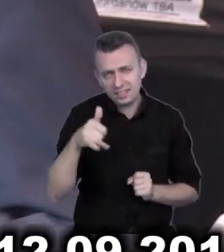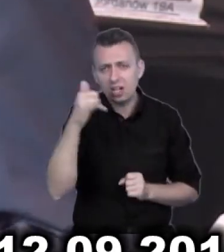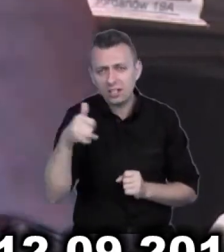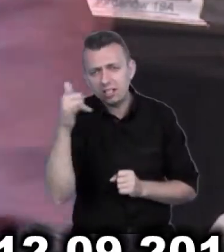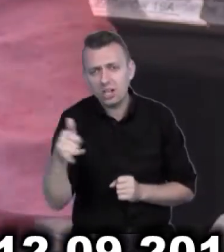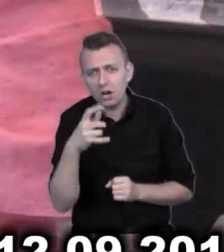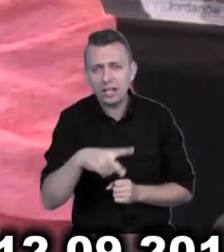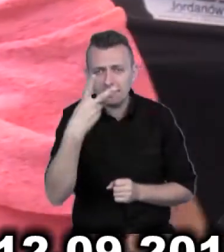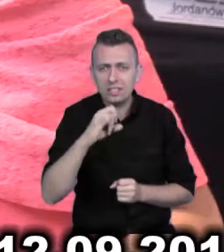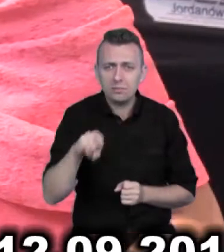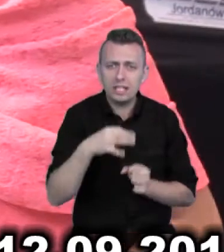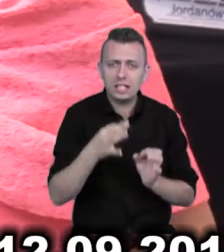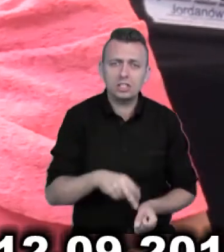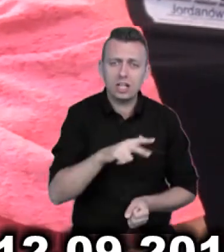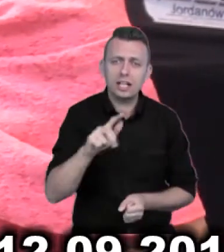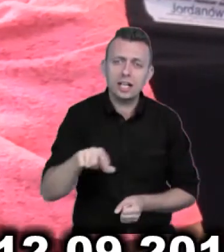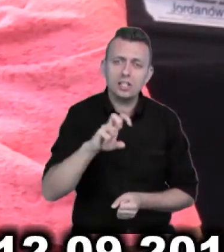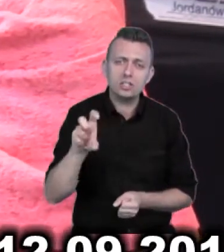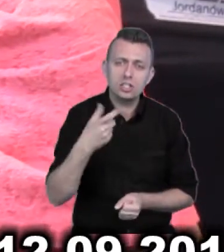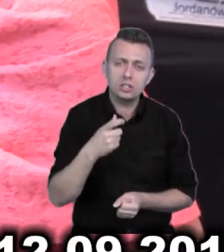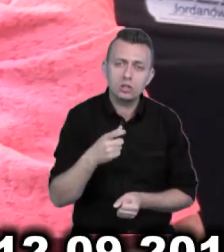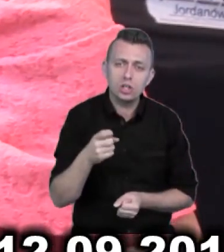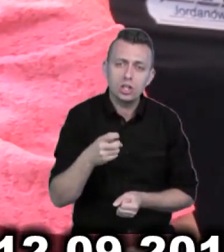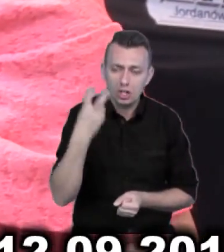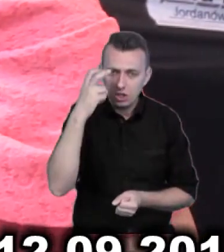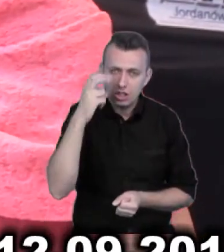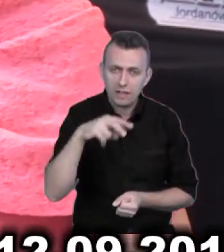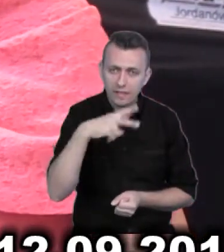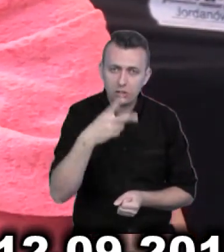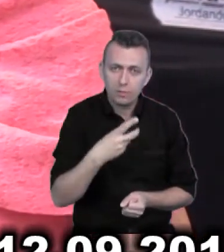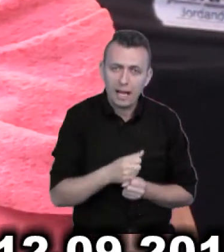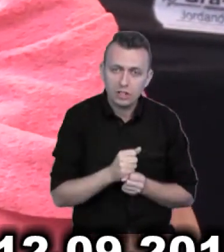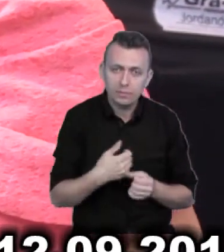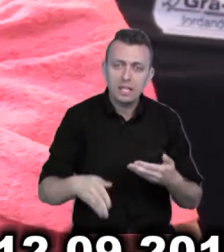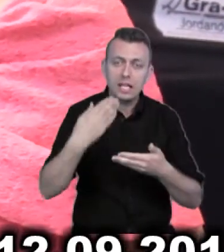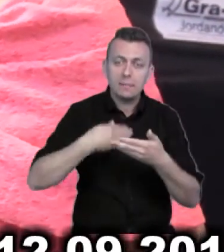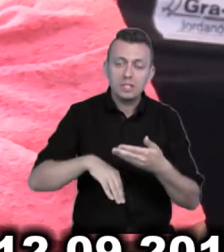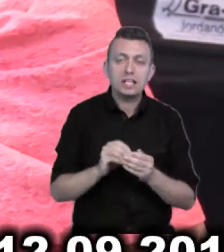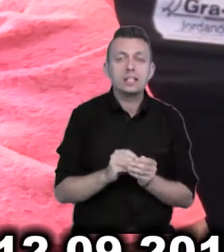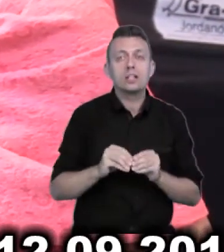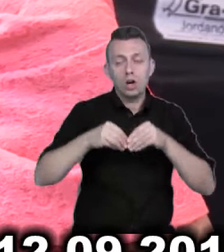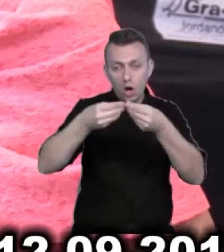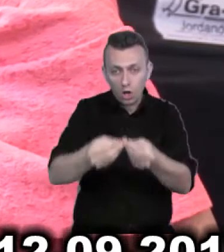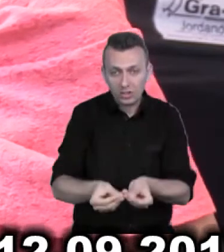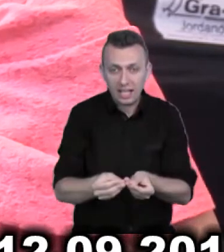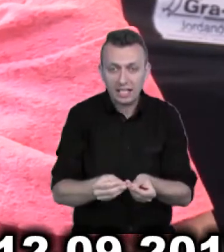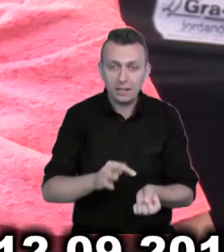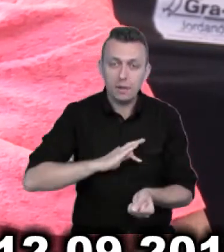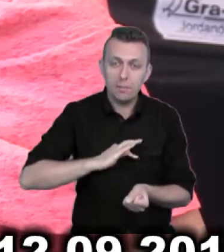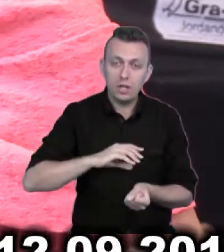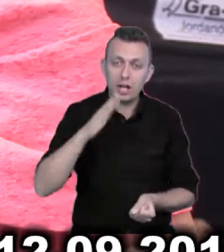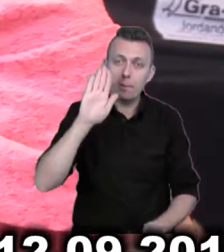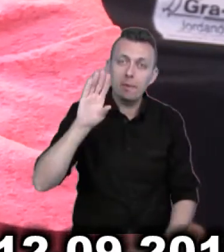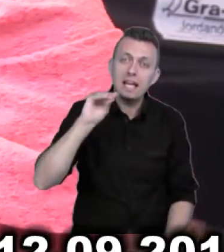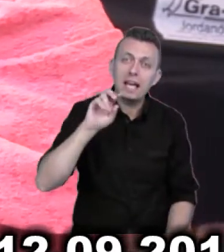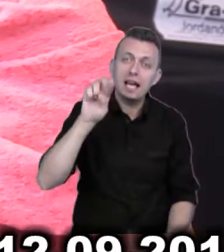siebie tutaj coś znajdzie. Szanowni Państwo, zanim oddam berło, pozwolę sobie na odrobinę prywaty. Doskonale pamiętam moment, w